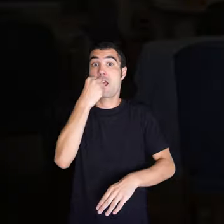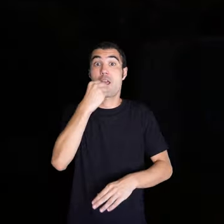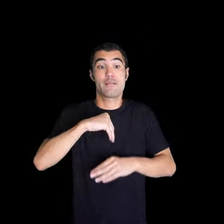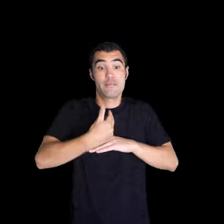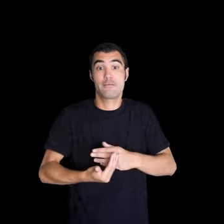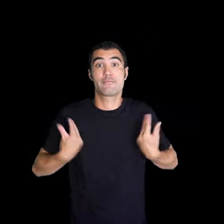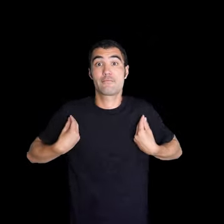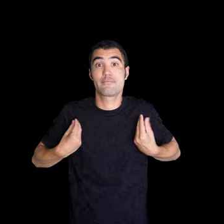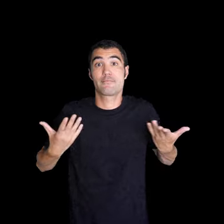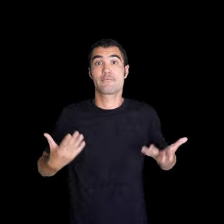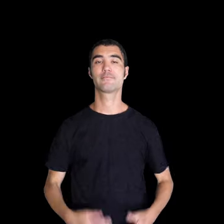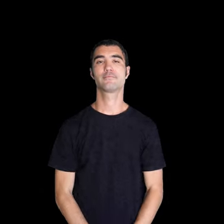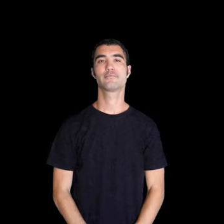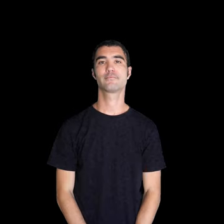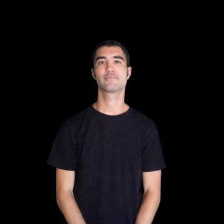poc.